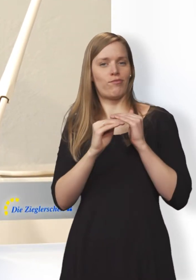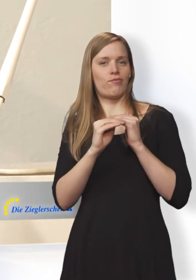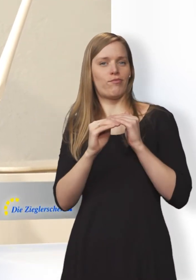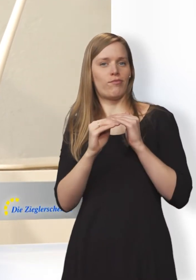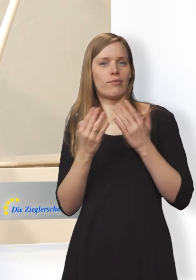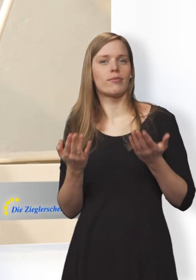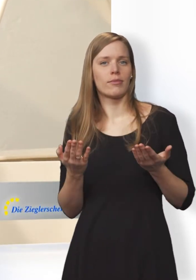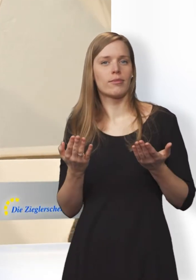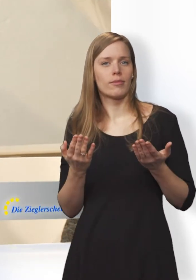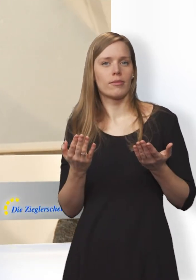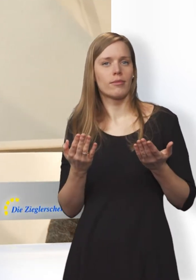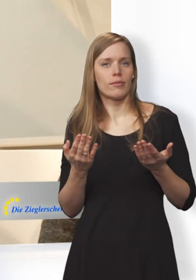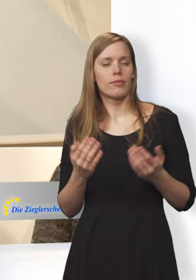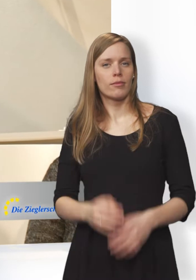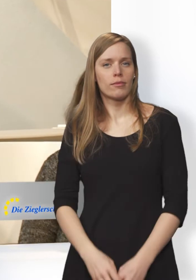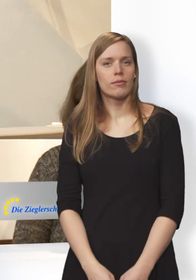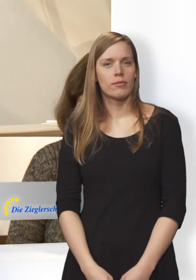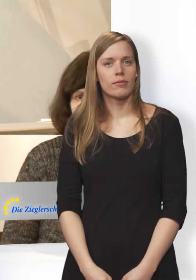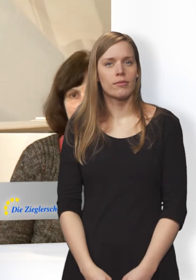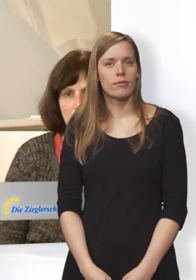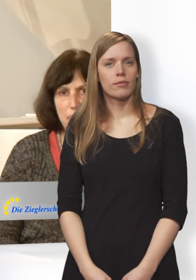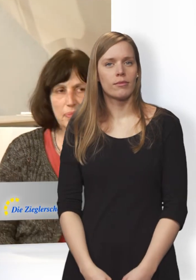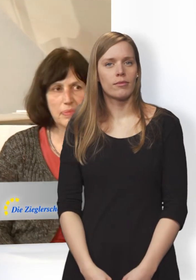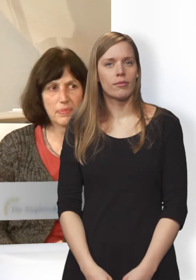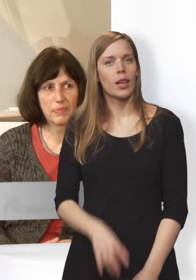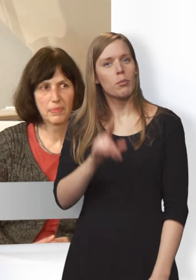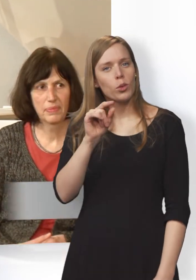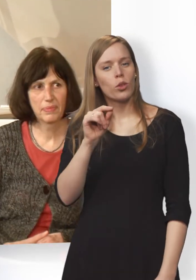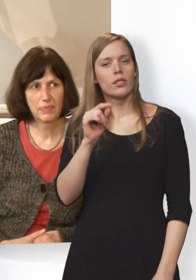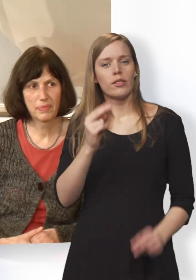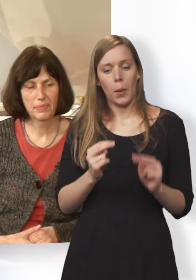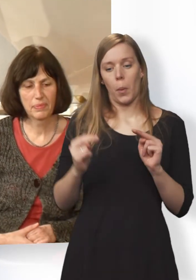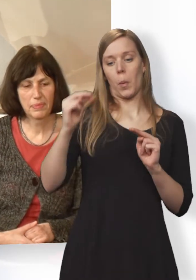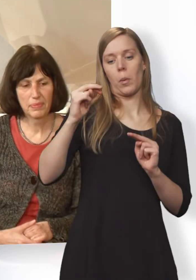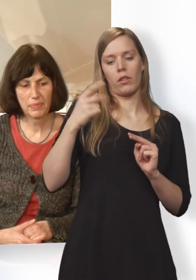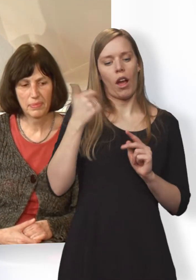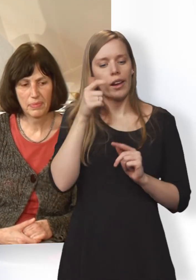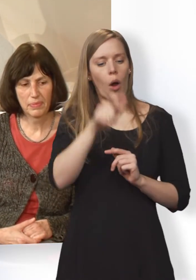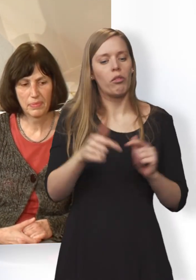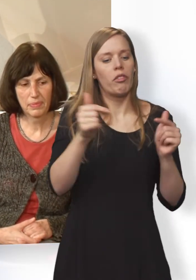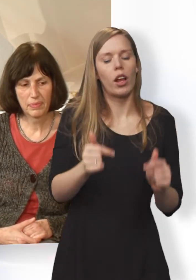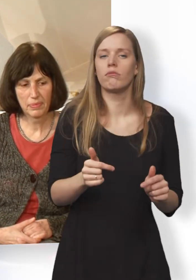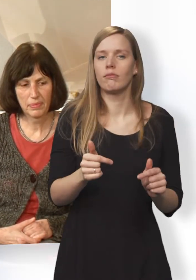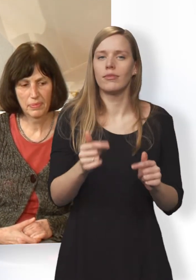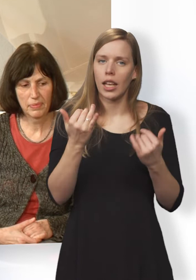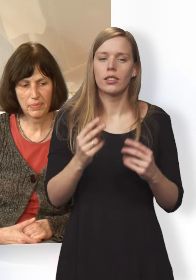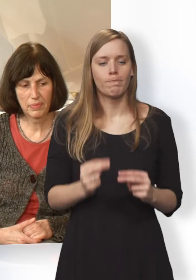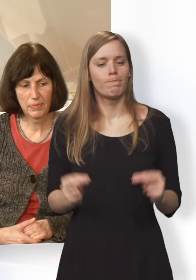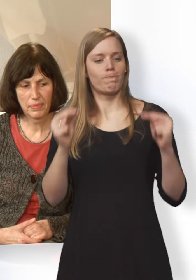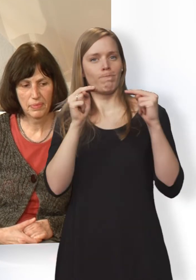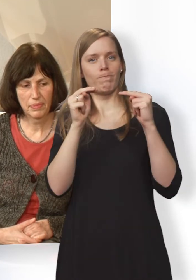einfach dass das wir jetzt nicht einer über dem anderen ist dann dass wir uns anschauen